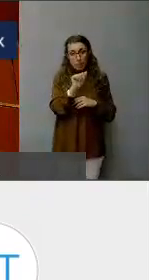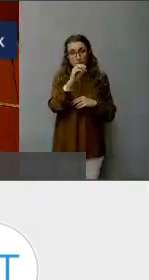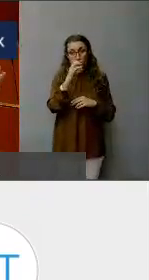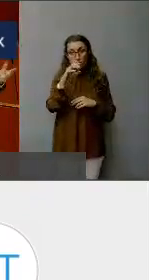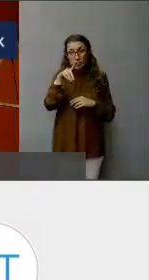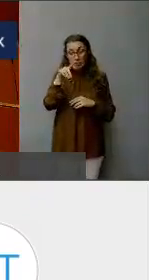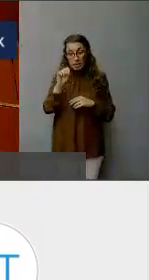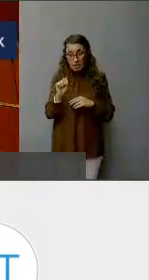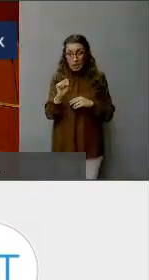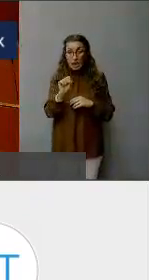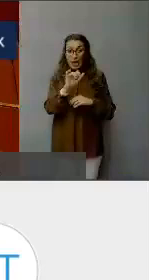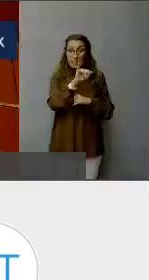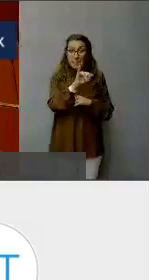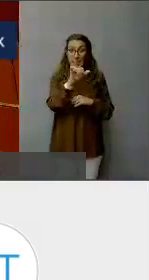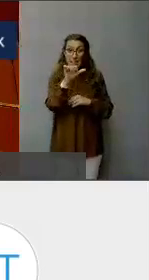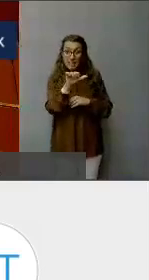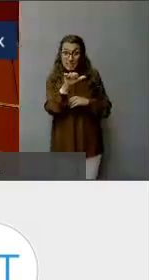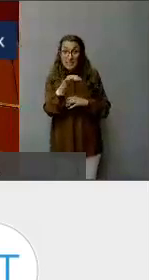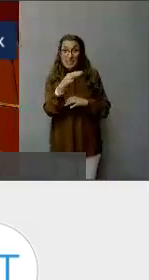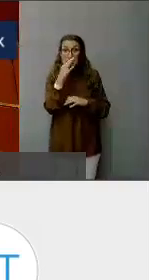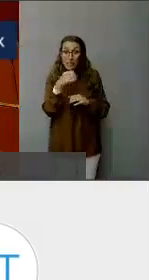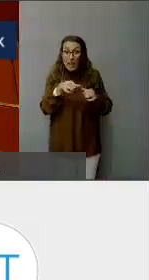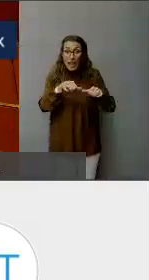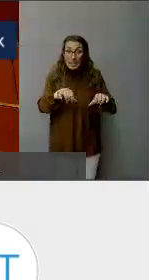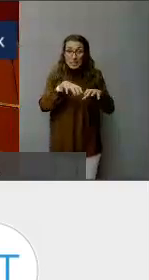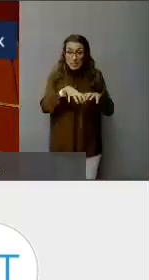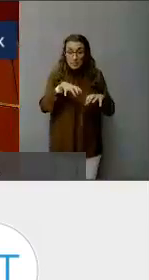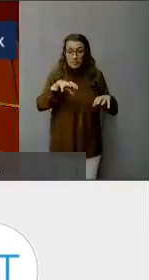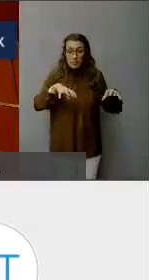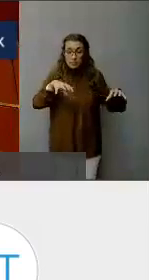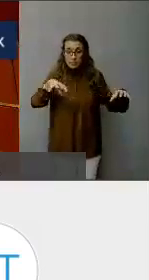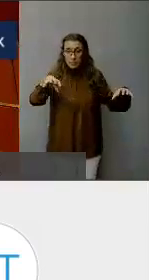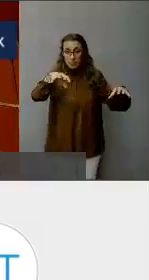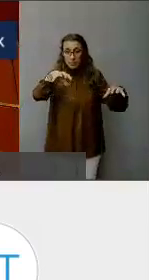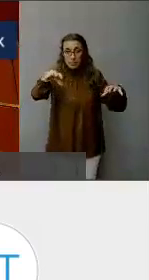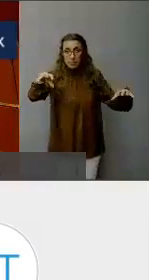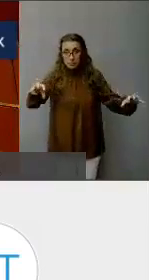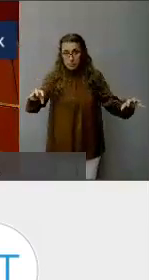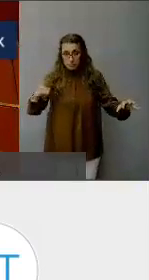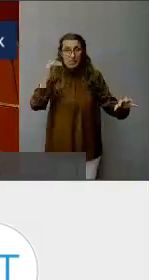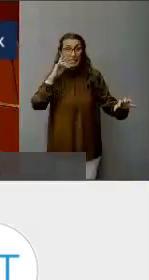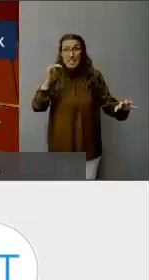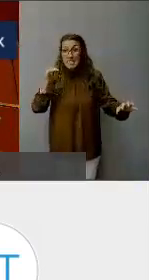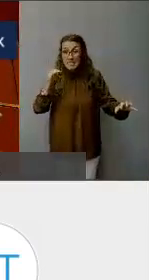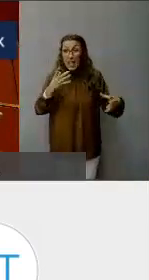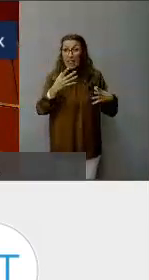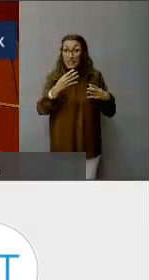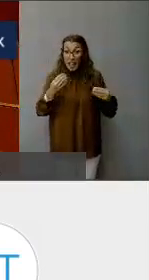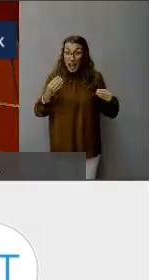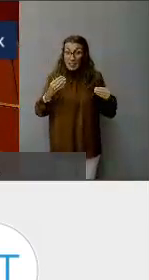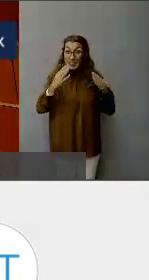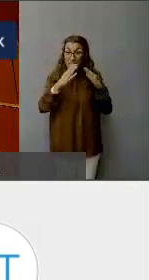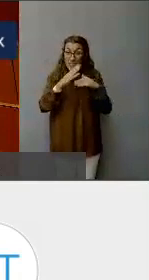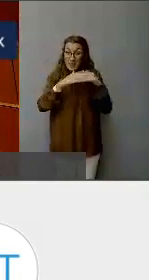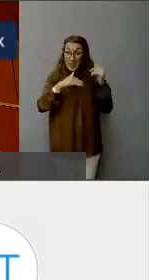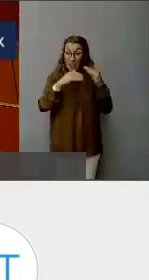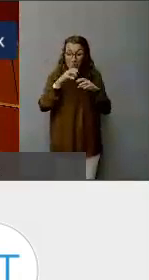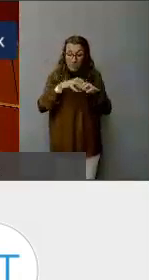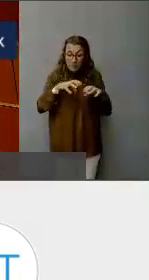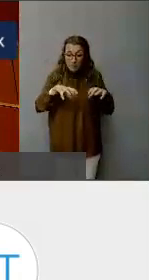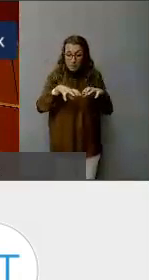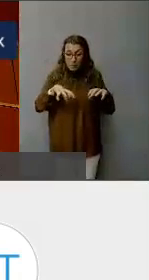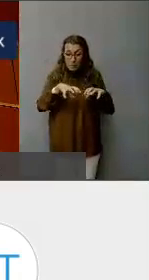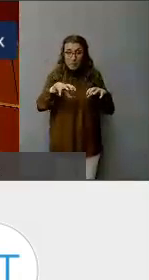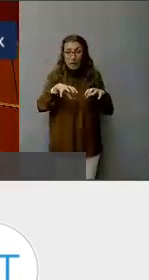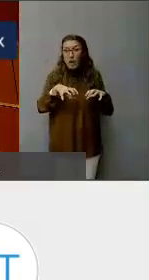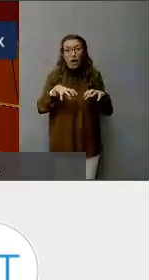sparsa lo dico perché magari insediamento spazio se noi costruiamo tanti biglietti in un insediamento ha sparso non c'è più di insediamento spazio precedendo di furti